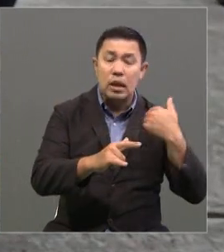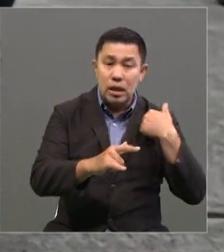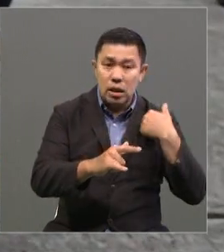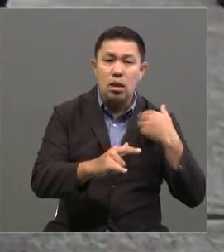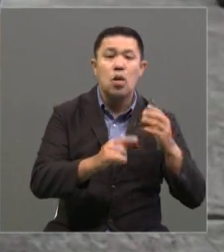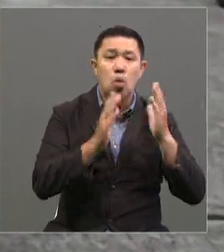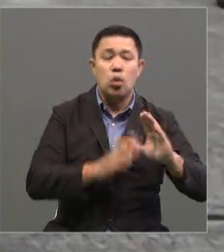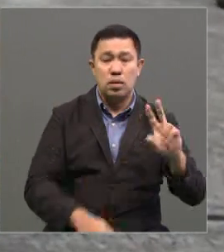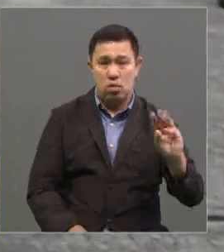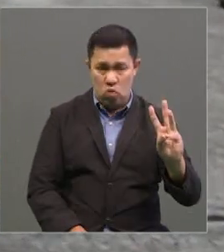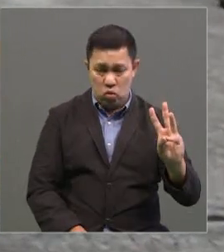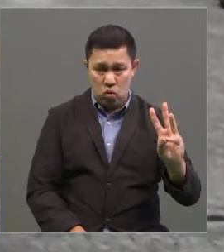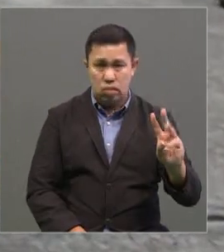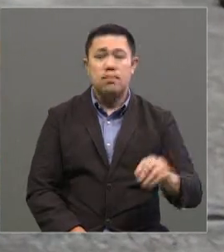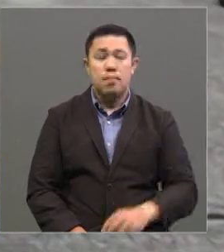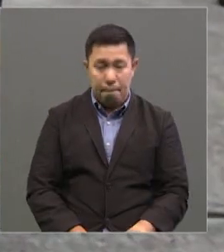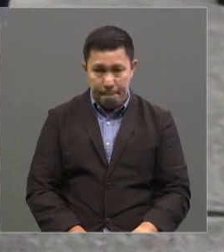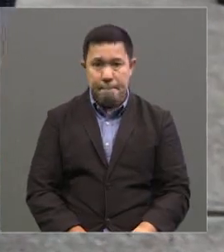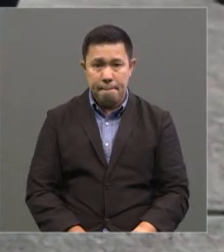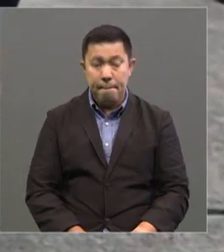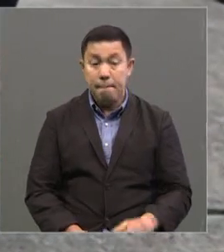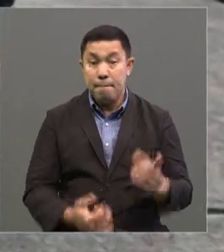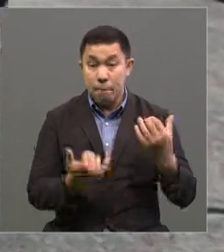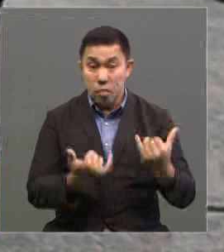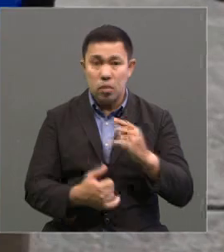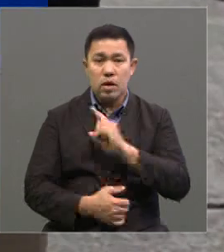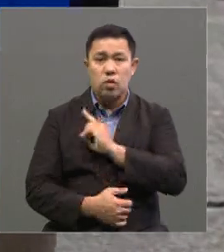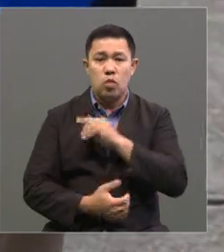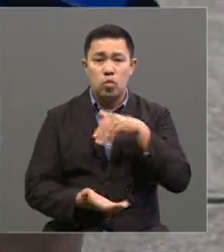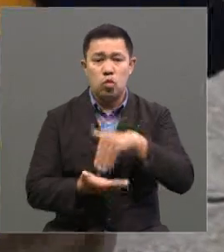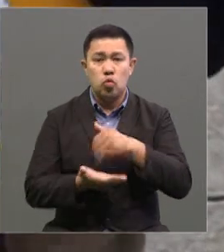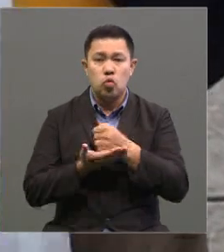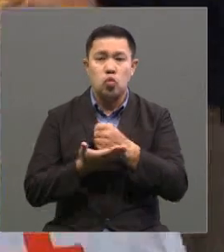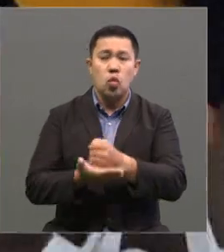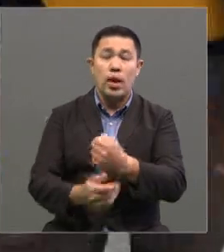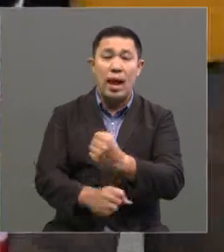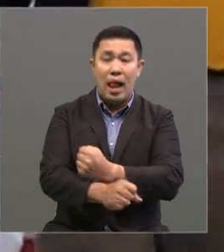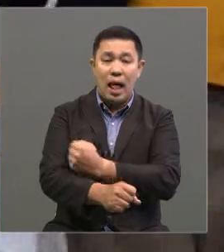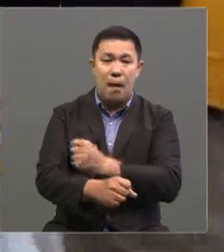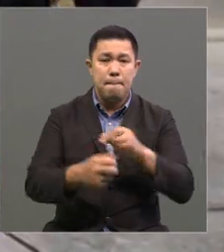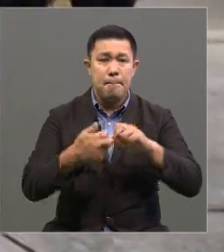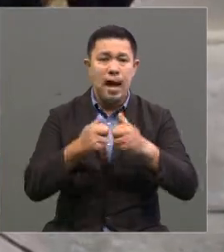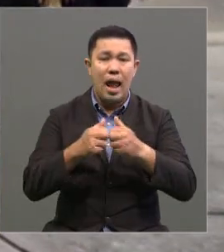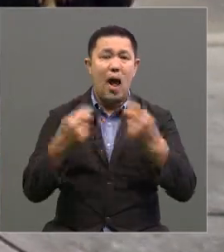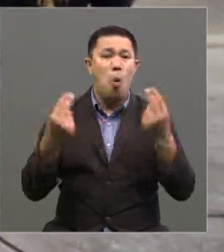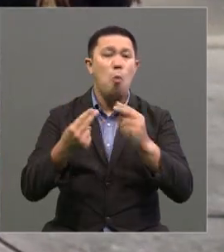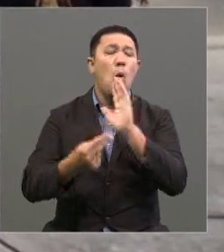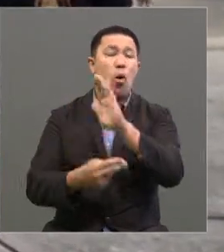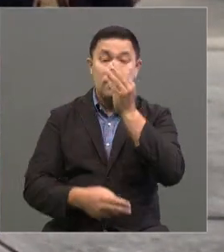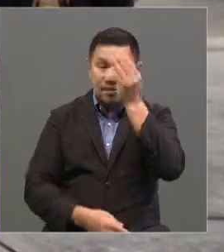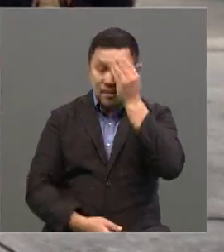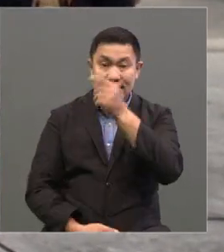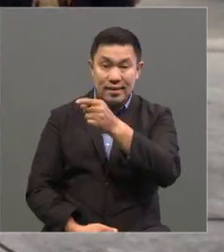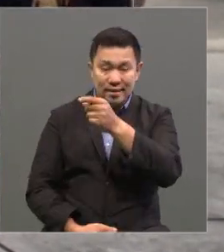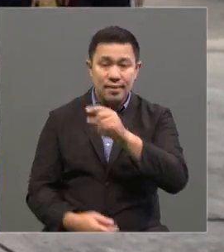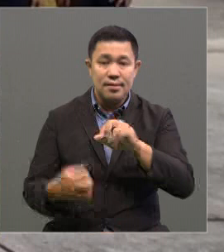ยอีก36คนค่ะกิจกรรมนี้ถือว่าเป็นภารกิจหนึ่งของศูนย์ช่วยเหลือแรงงานและติดตามสถานการณ์ความไม่สงบในอิสราเอลเพื่อ